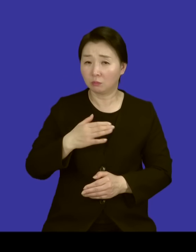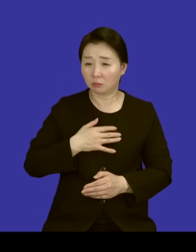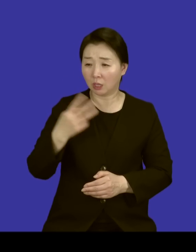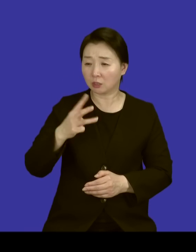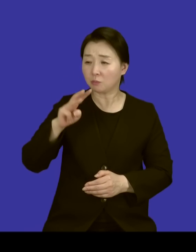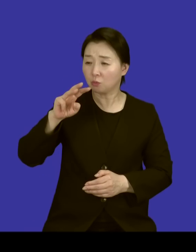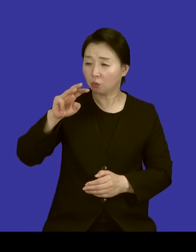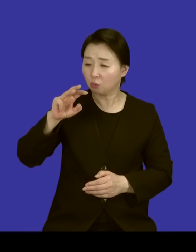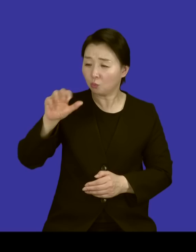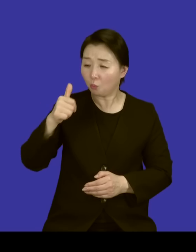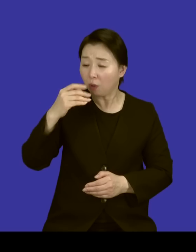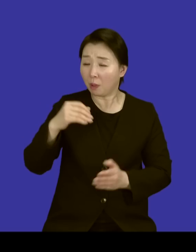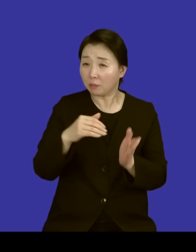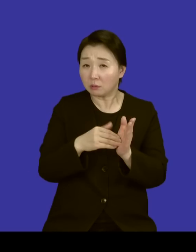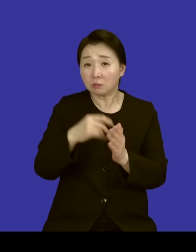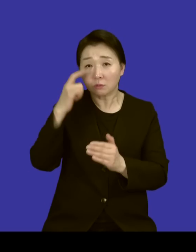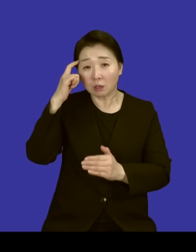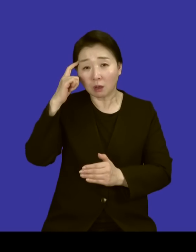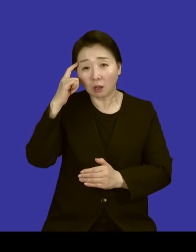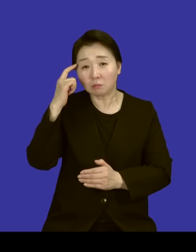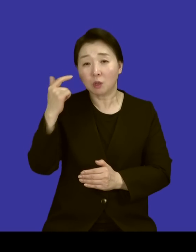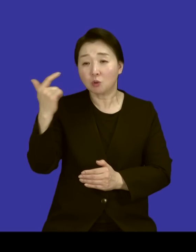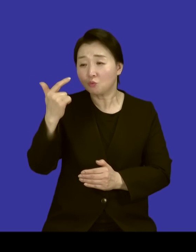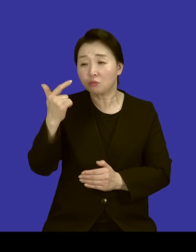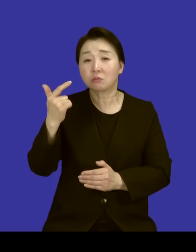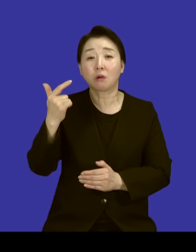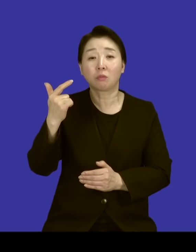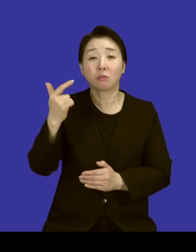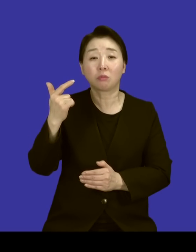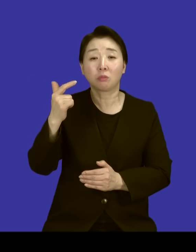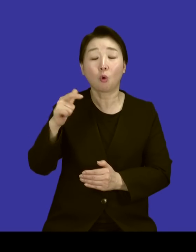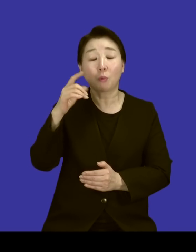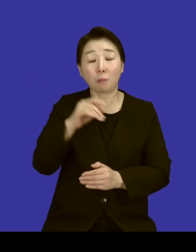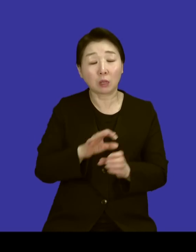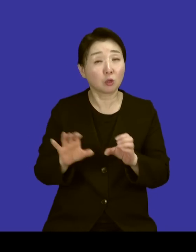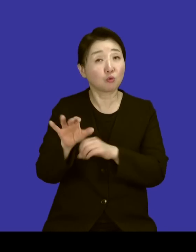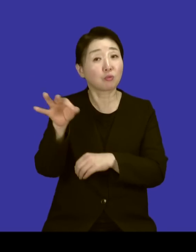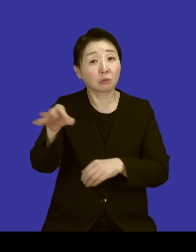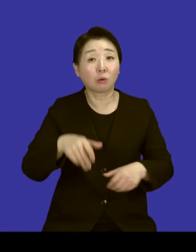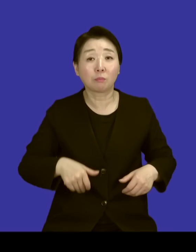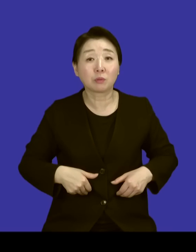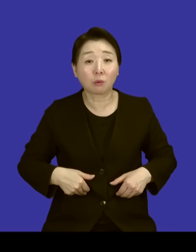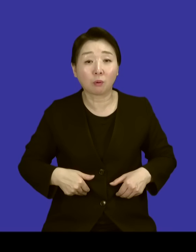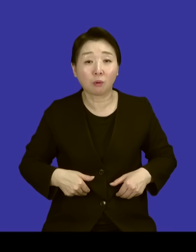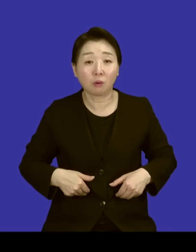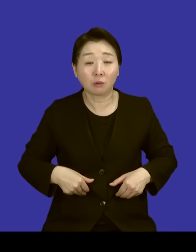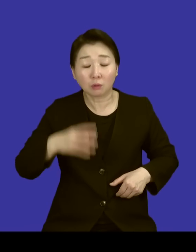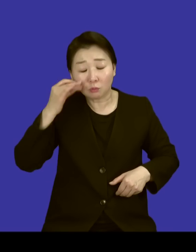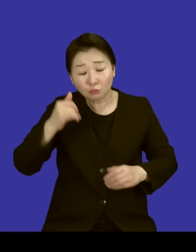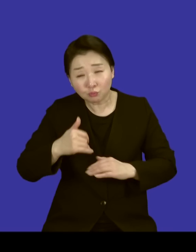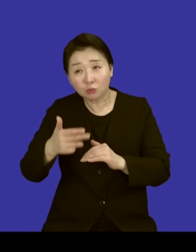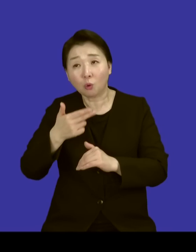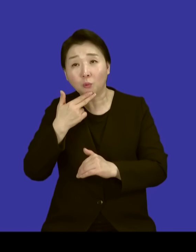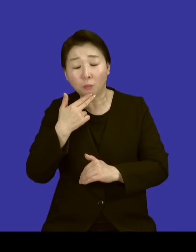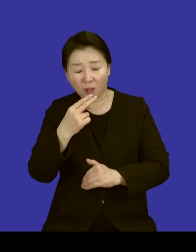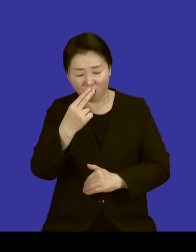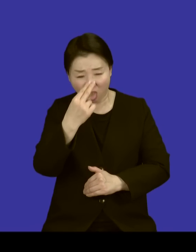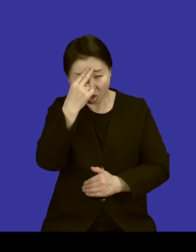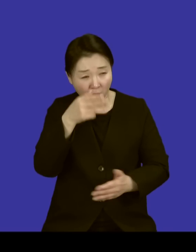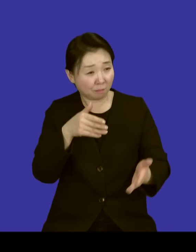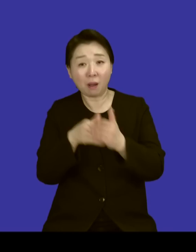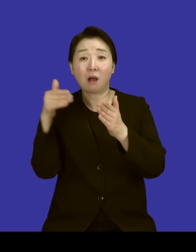3,500만 원이면 될 줄 알았더니 6천만 원이 더 들게 생긴 거예요. 도착해서. 네. 순조롭지 않고 난관에 부딪혔잖아요.